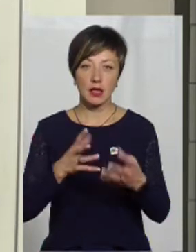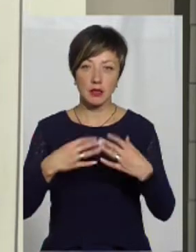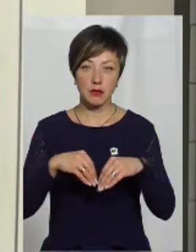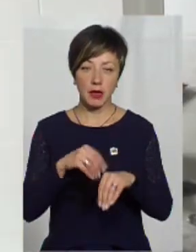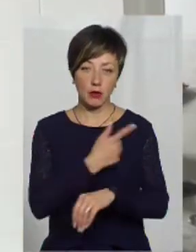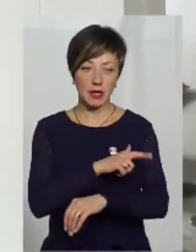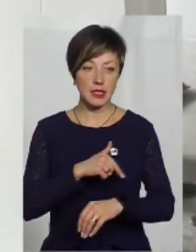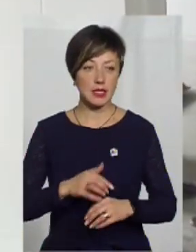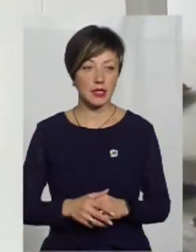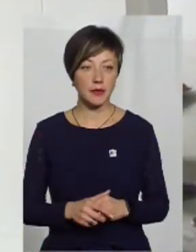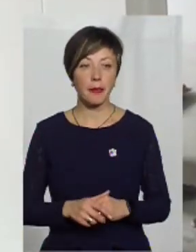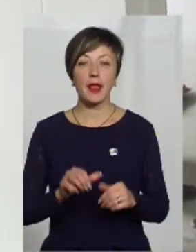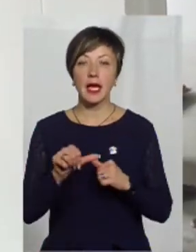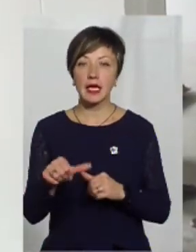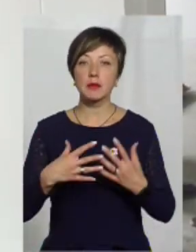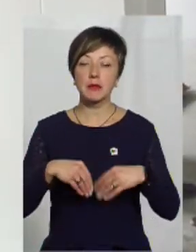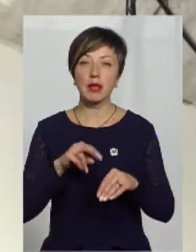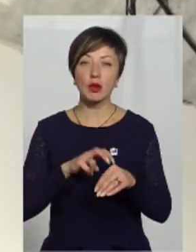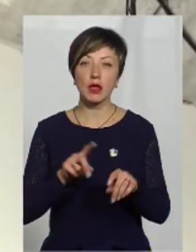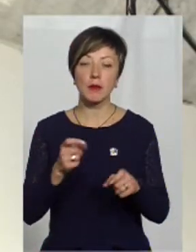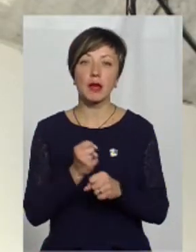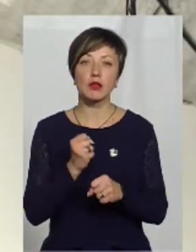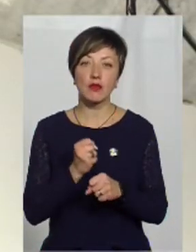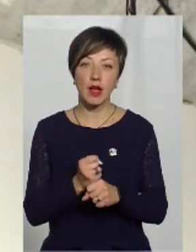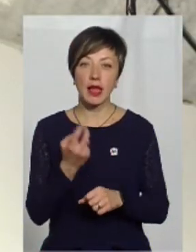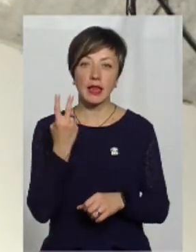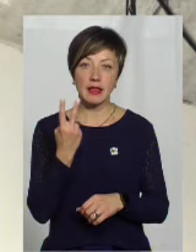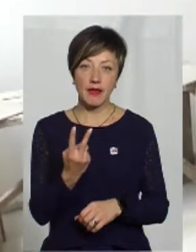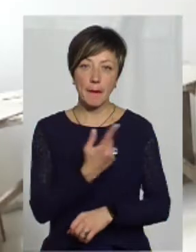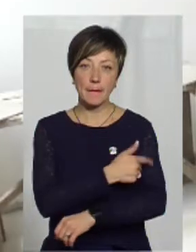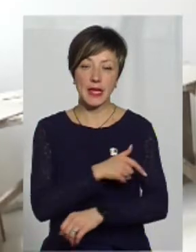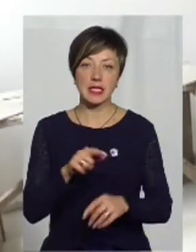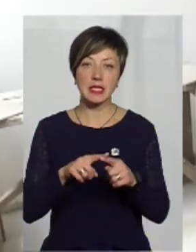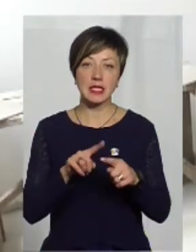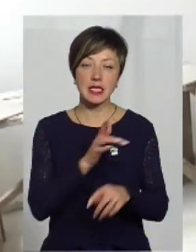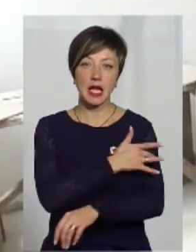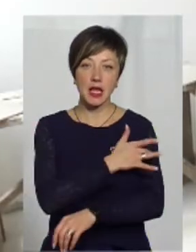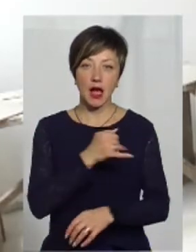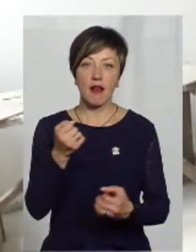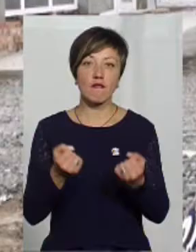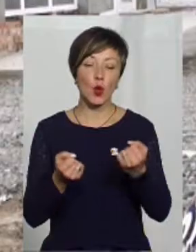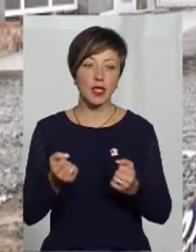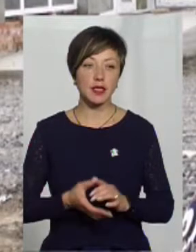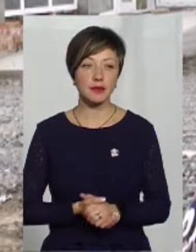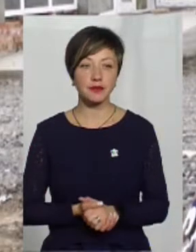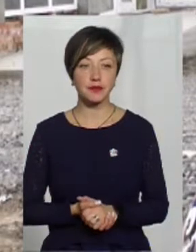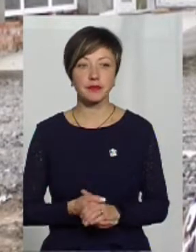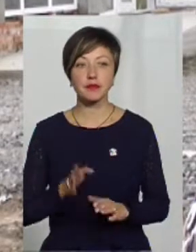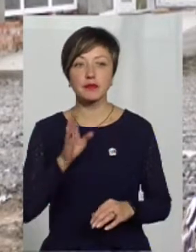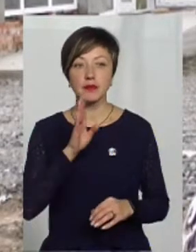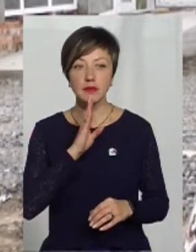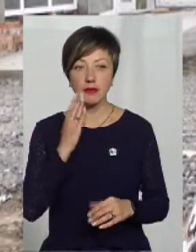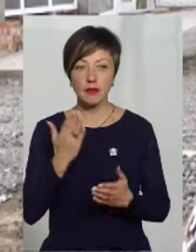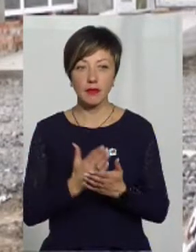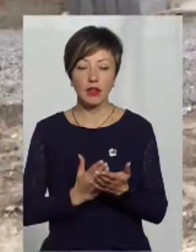сімейної медицини. Крім сімейного лікаря, в амбулаторії працюватимуть дві сімейні медсестри, санітарка і водій. Світлана Бондар медичного стажу